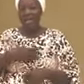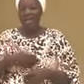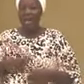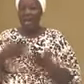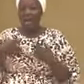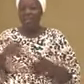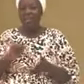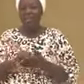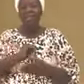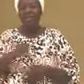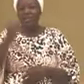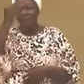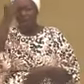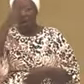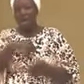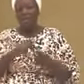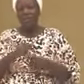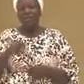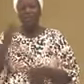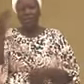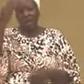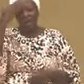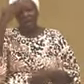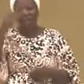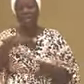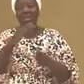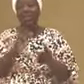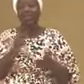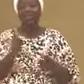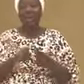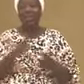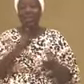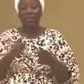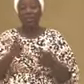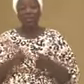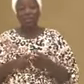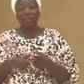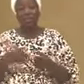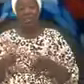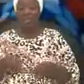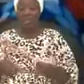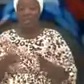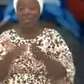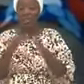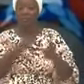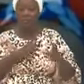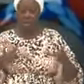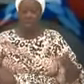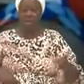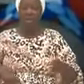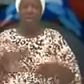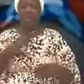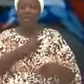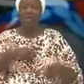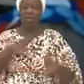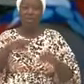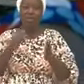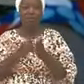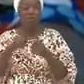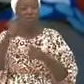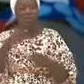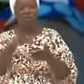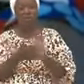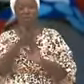sensible au guide et à la direction du séga le centre le donnera au nord de jesus is et quel